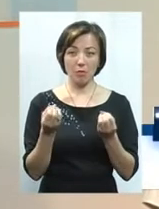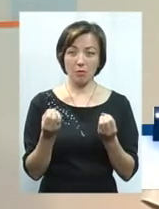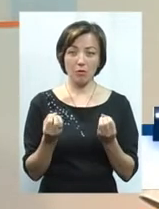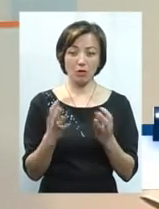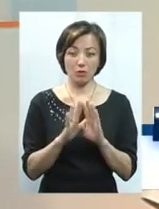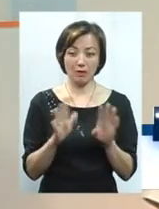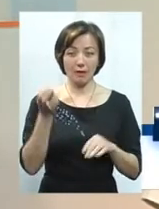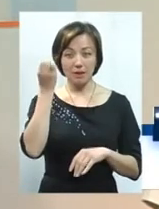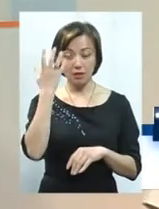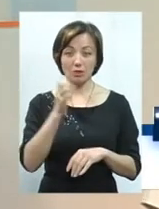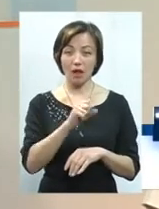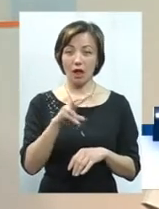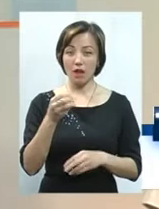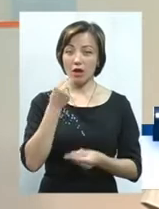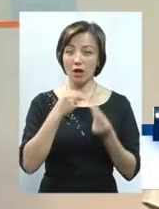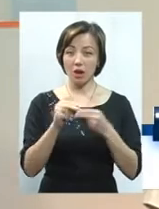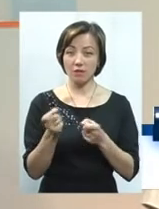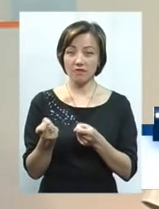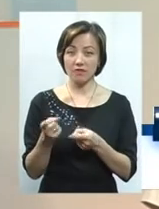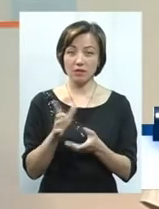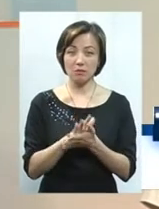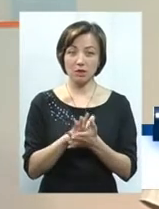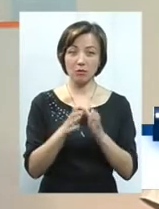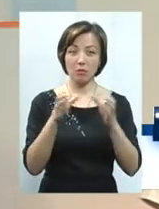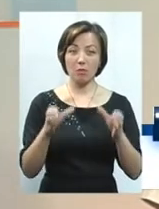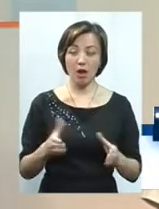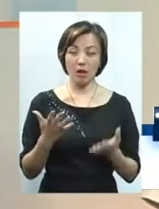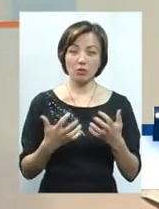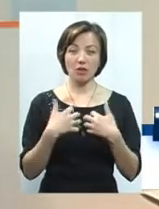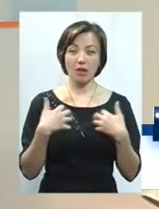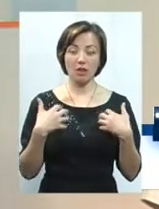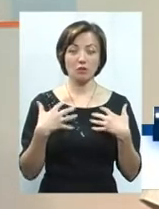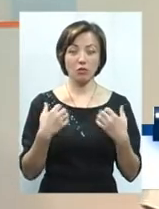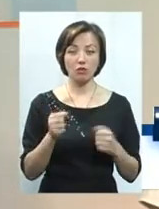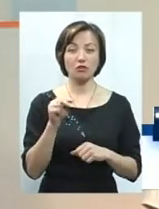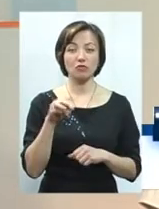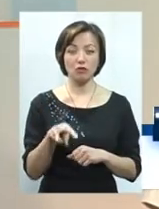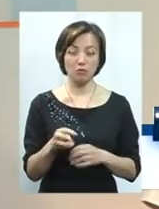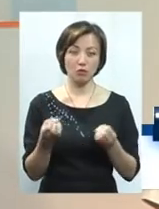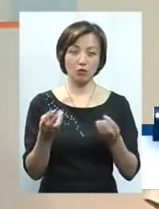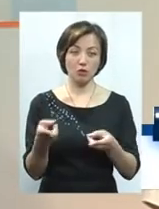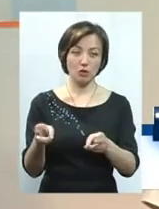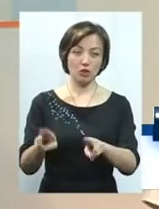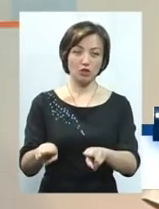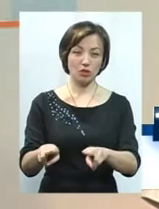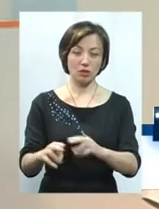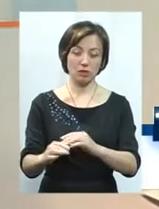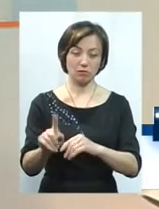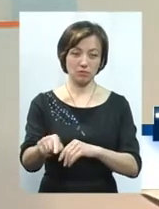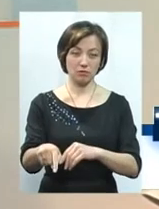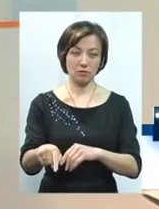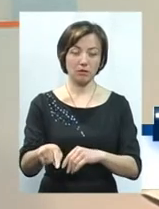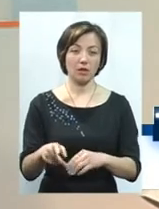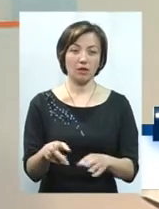неетично. Але краще, мабуть, що його викинути в сміттєвий бак, якщо тварина здорова, аніж його просто лишити на землі.